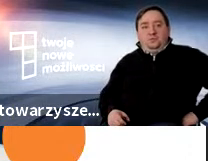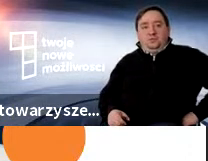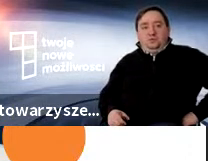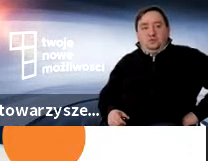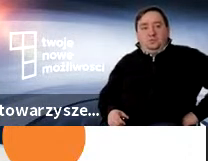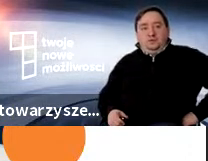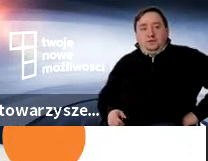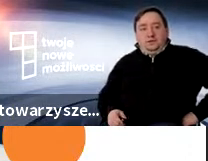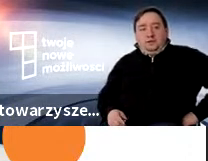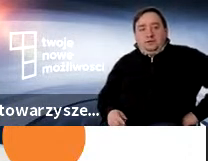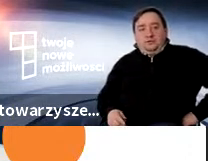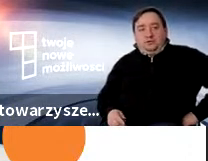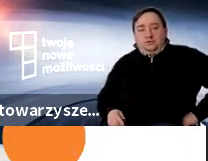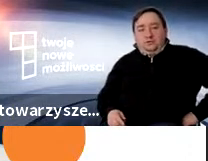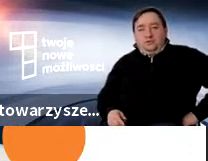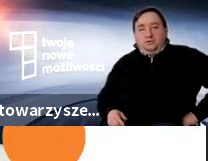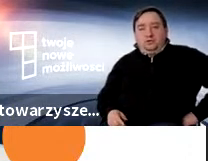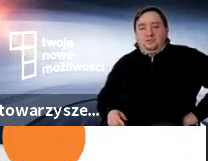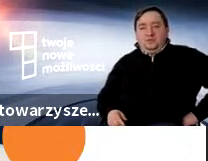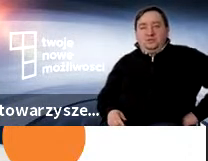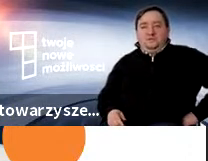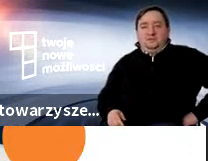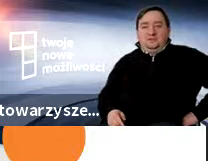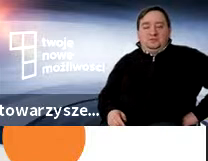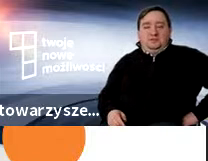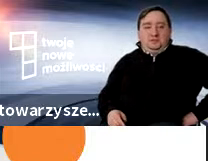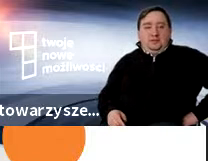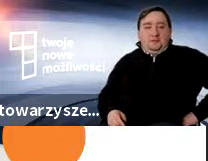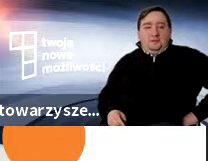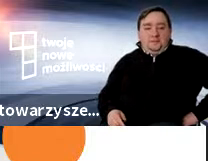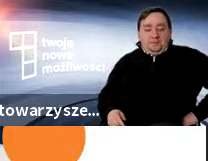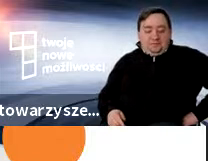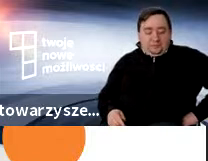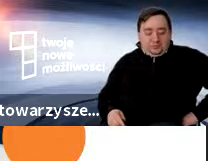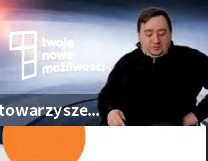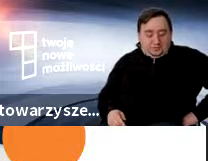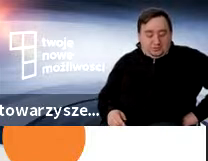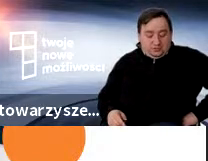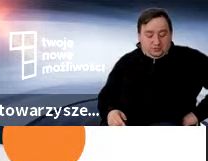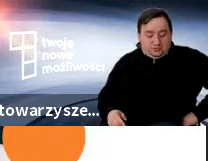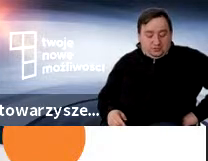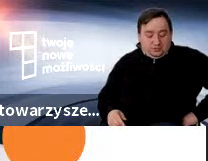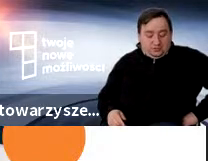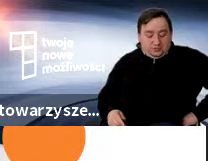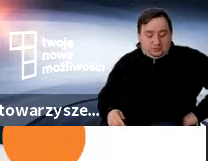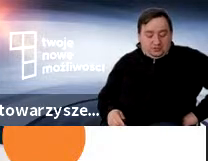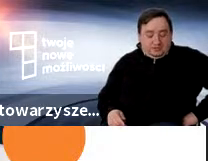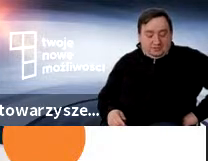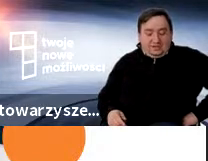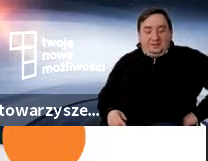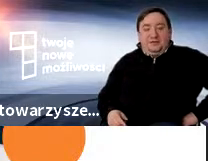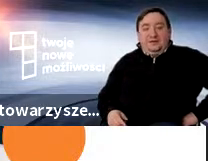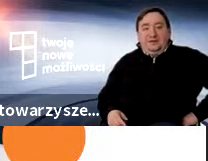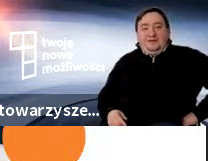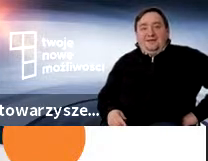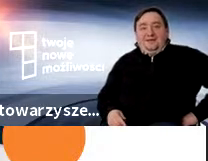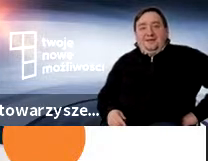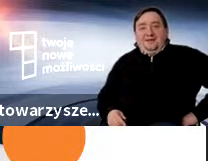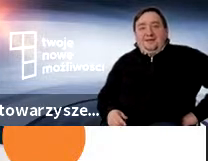sprawiało dużą trudność. Ja myślę, że w dyskusji tutaj, wiem, że dołączyła do mnie też Iza,